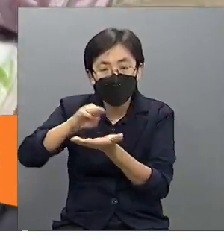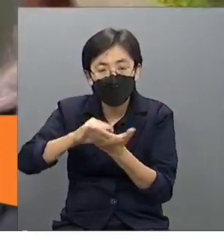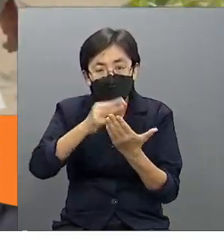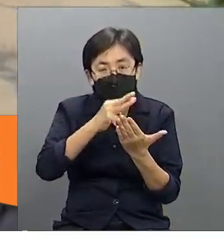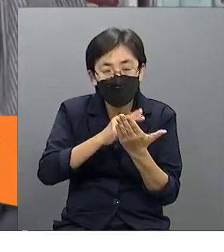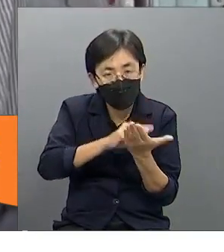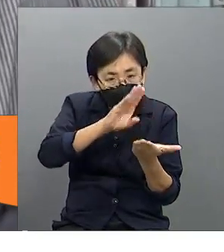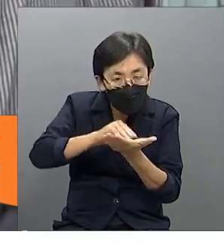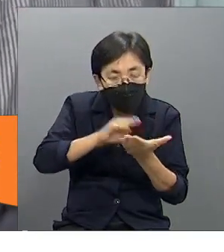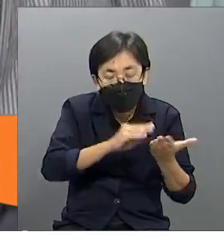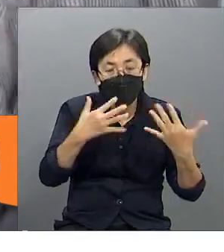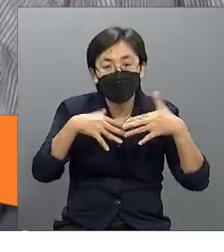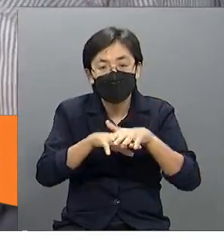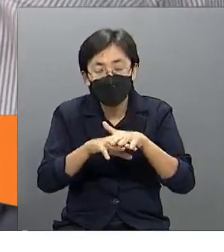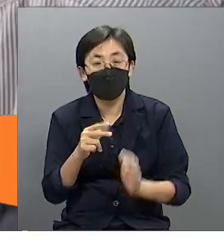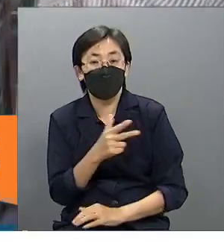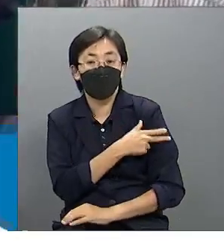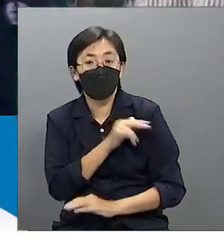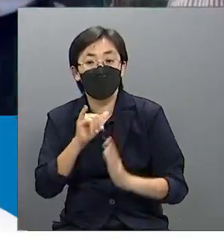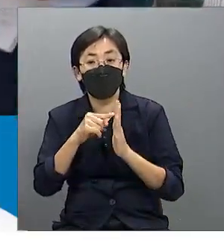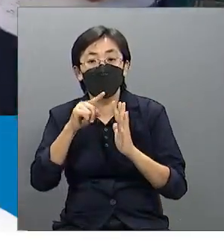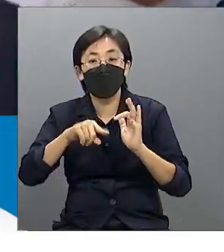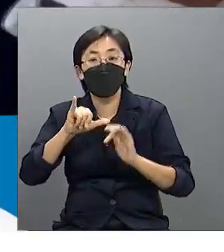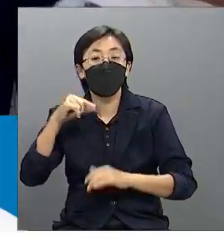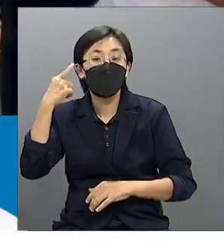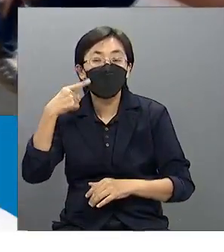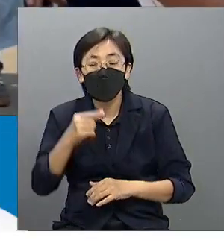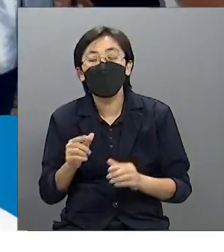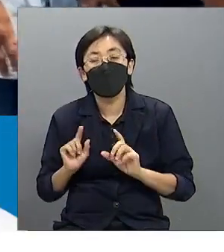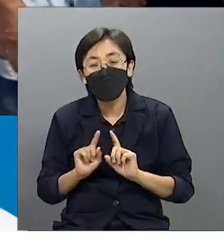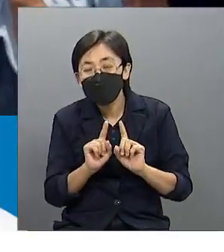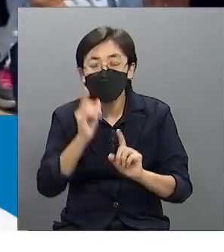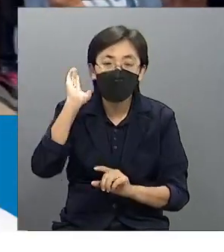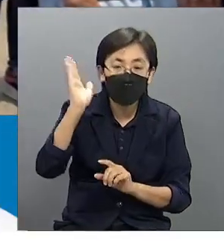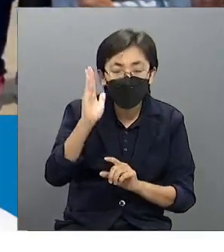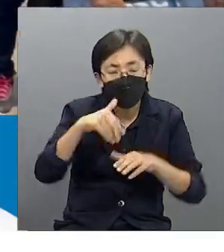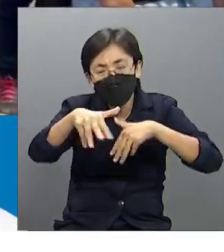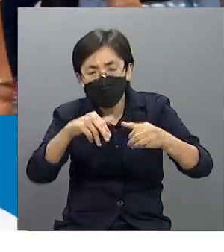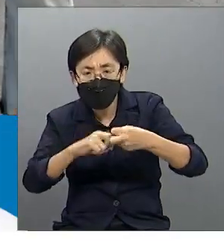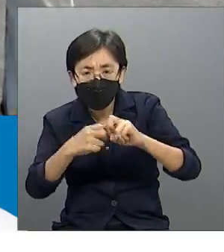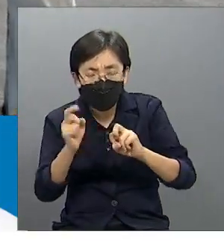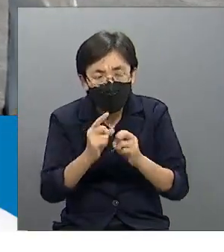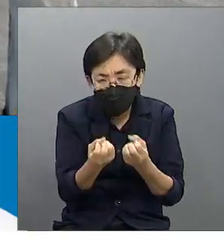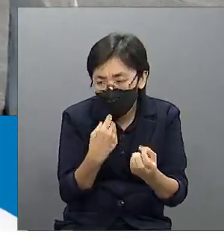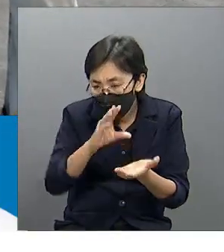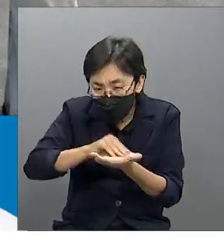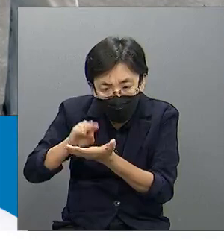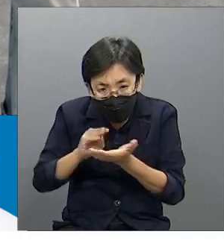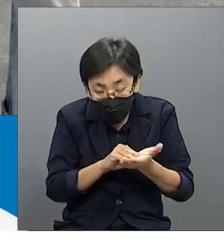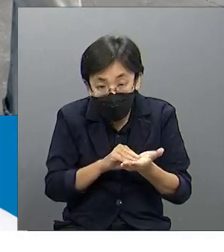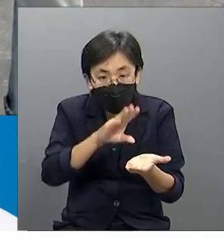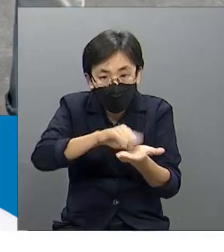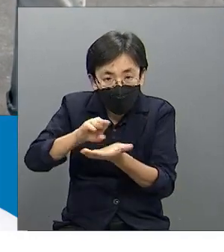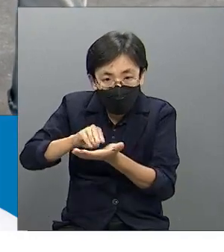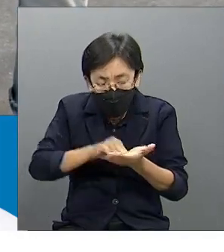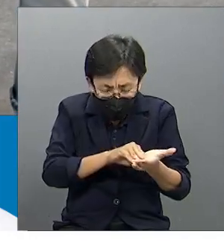ยุ้ยจึงใช้เวลาในการช่วยลงพื้นที่หาเสียงแล้วก็รับฟังปัญหาชาวบ้านไปพร้อมกันแล้วก็นำข้อมูลที่ได้ค่ะกลับมาทำการบ้าน